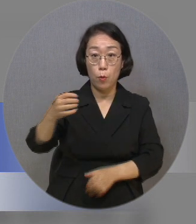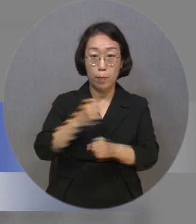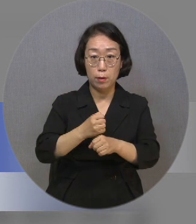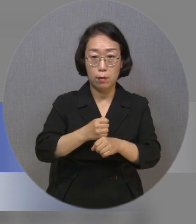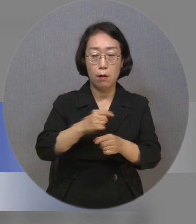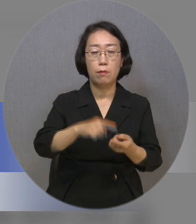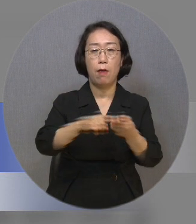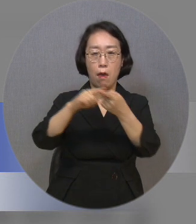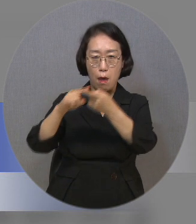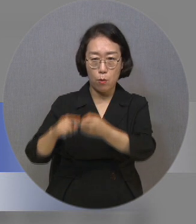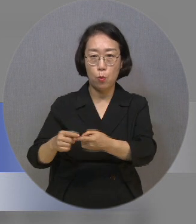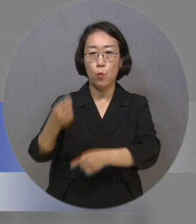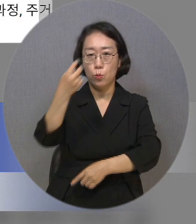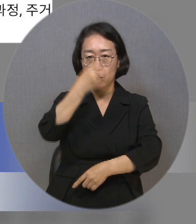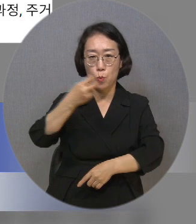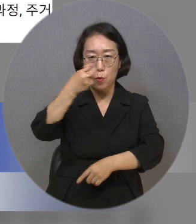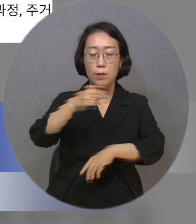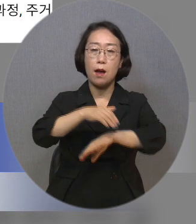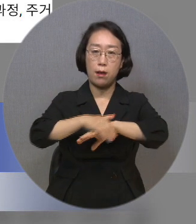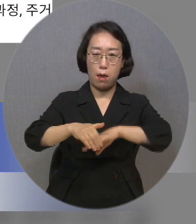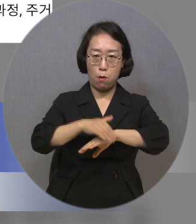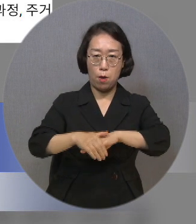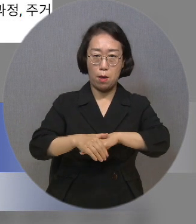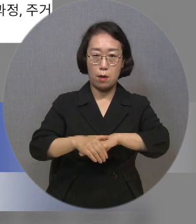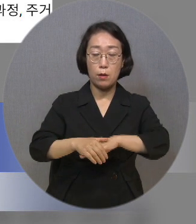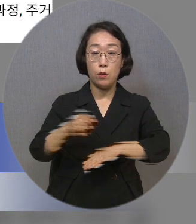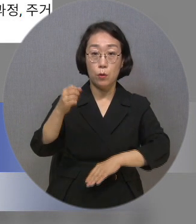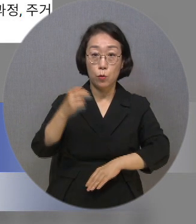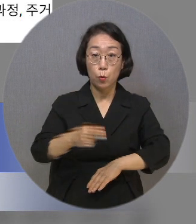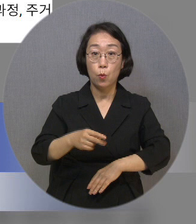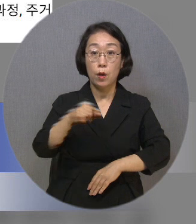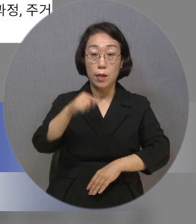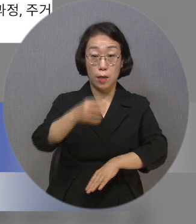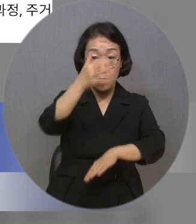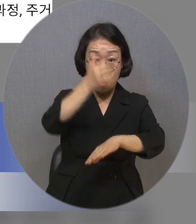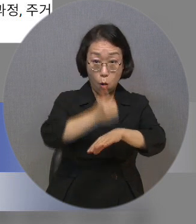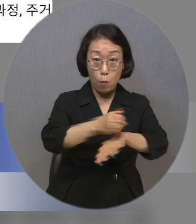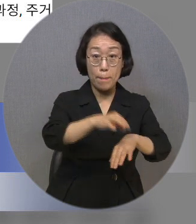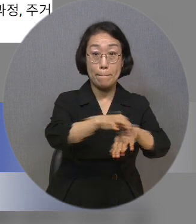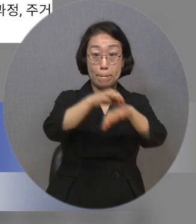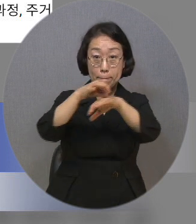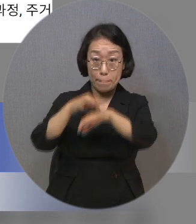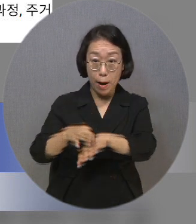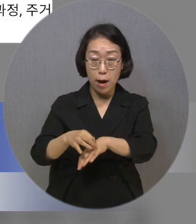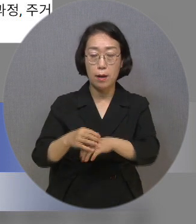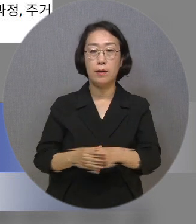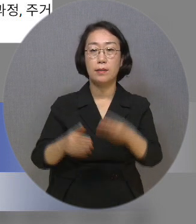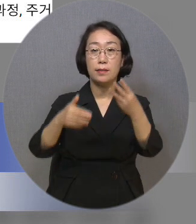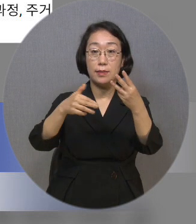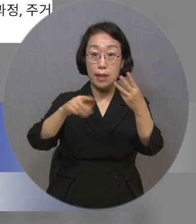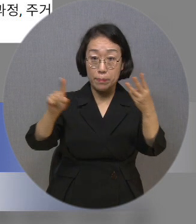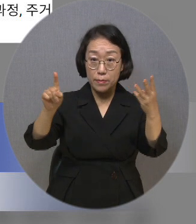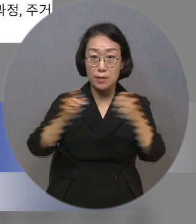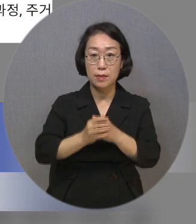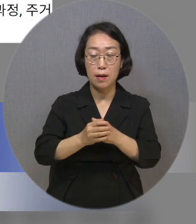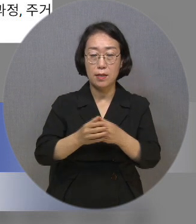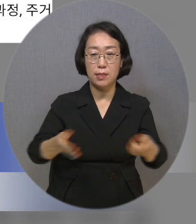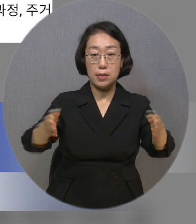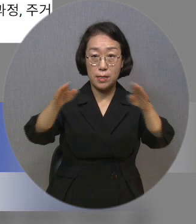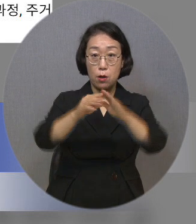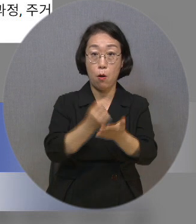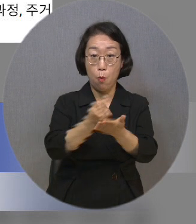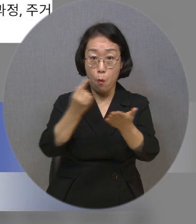조사에서 적용할 예정입니다. 한편 서울시는 근본 결과를 연내 수립 예정인 제3차